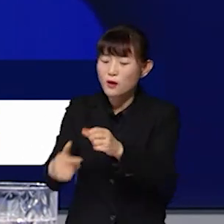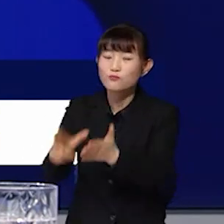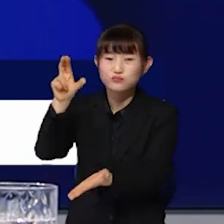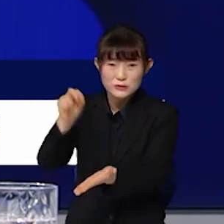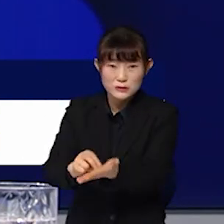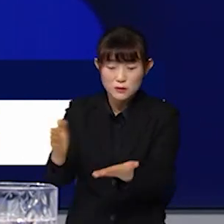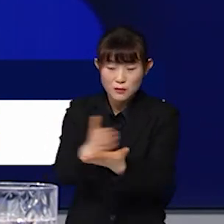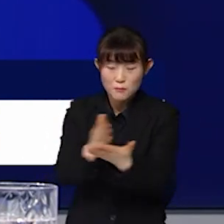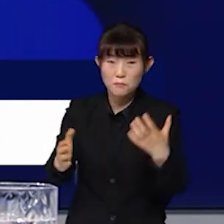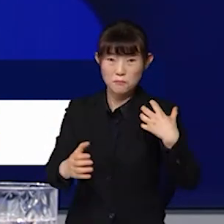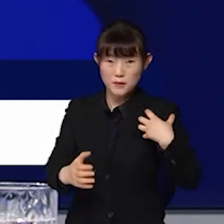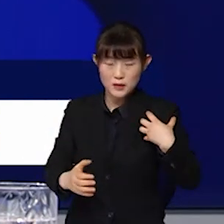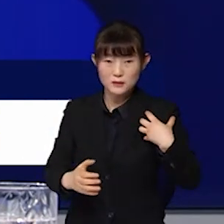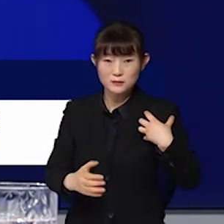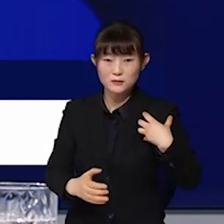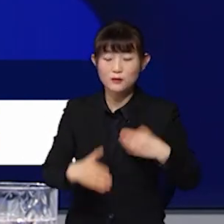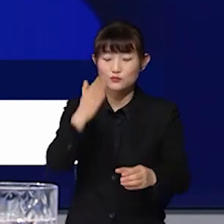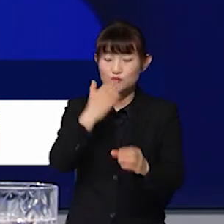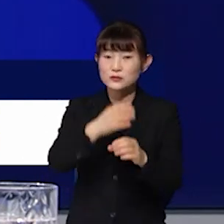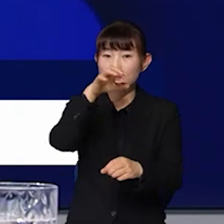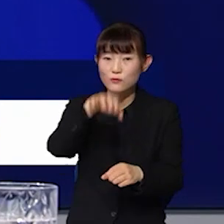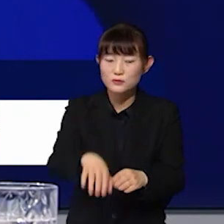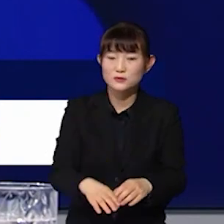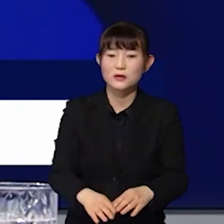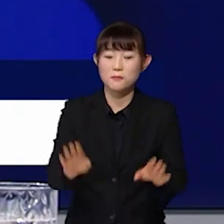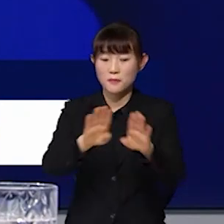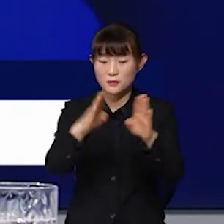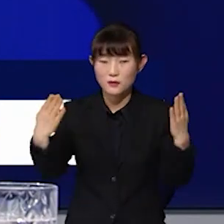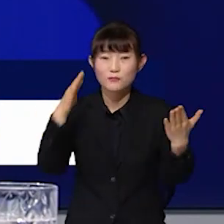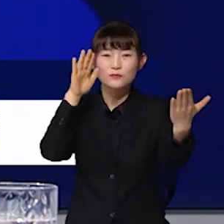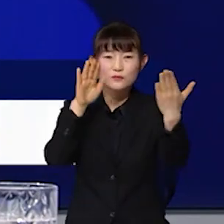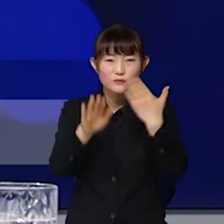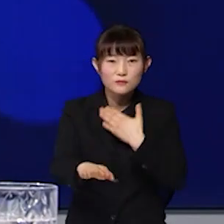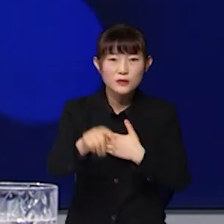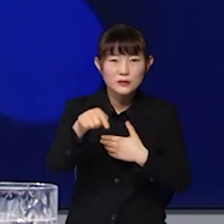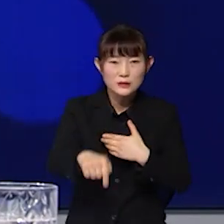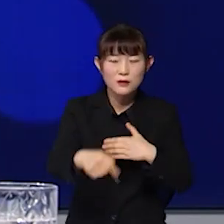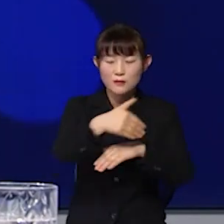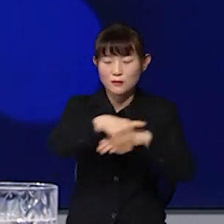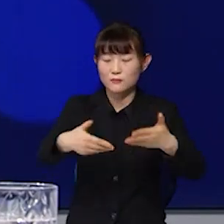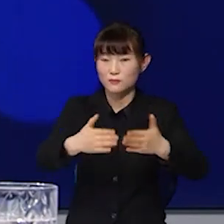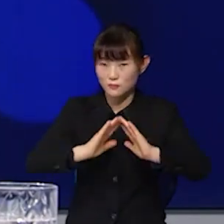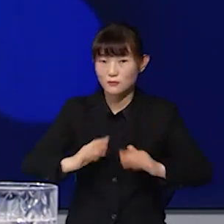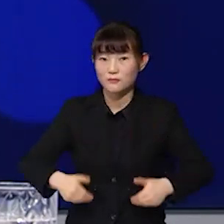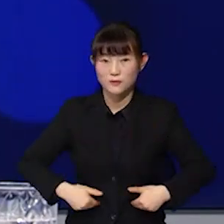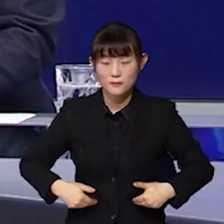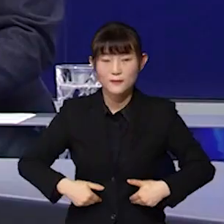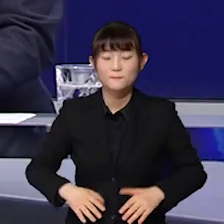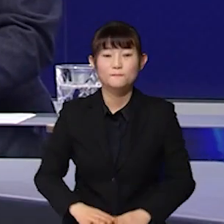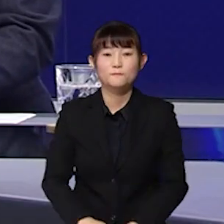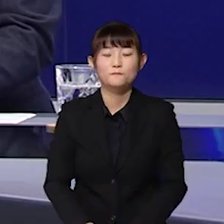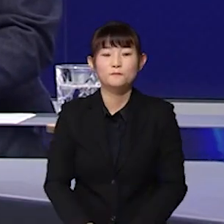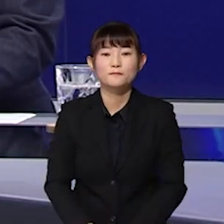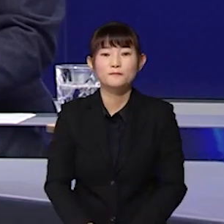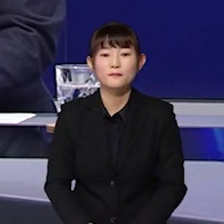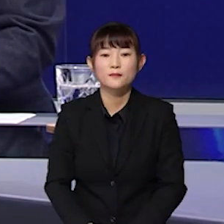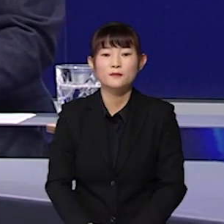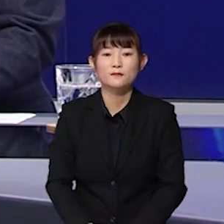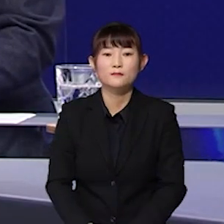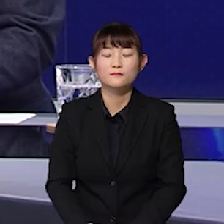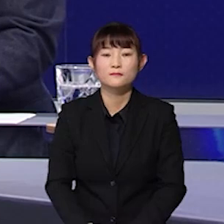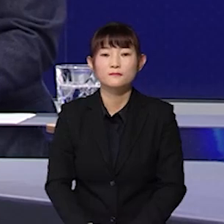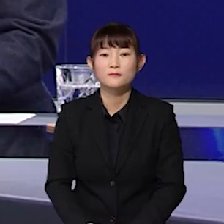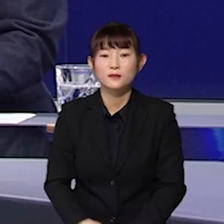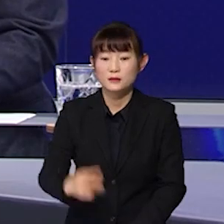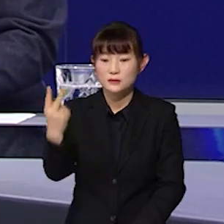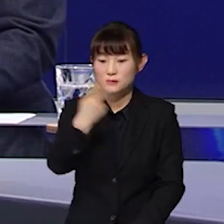남해안 벨트의 허브로서이 박람회 이후에 기능을 하도록 설계를 해야 된다 이런 계획을 가지고 있습니다네 그리고